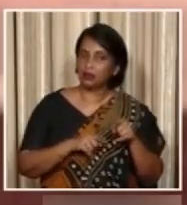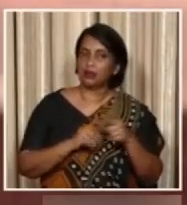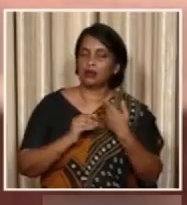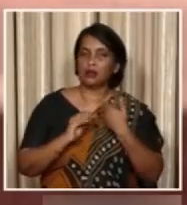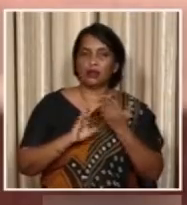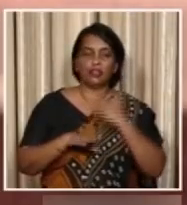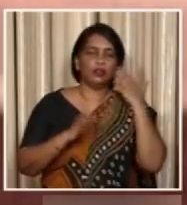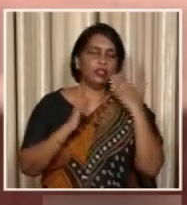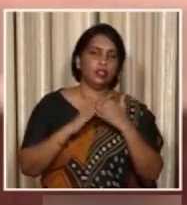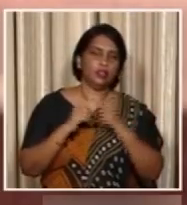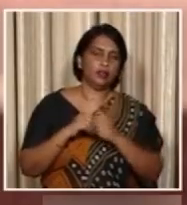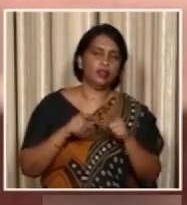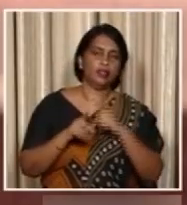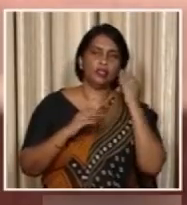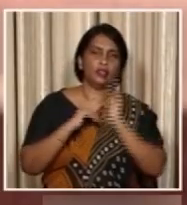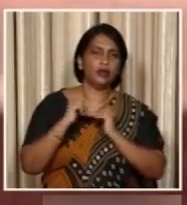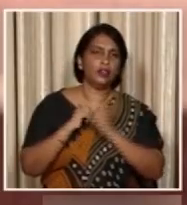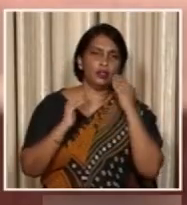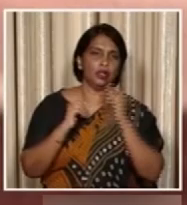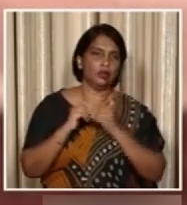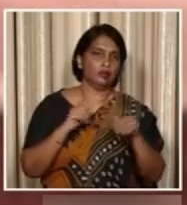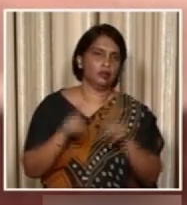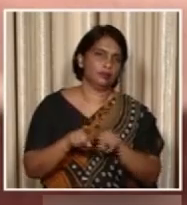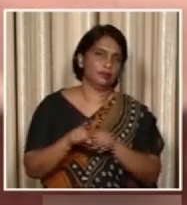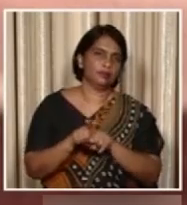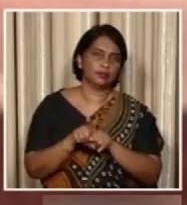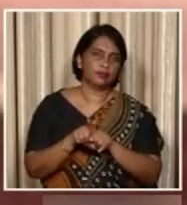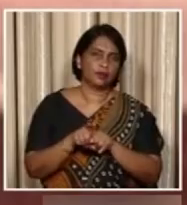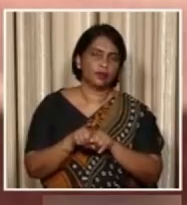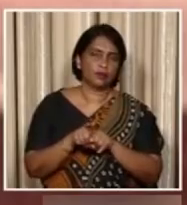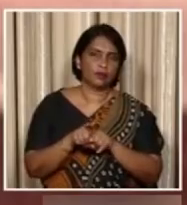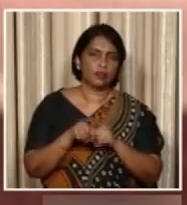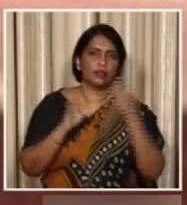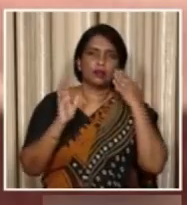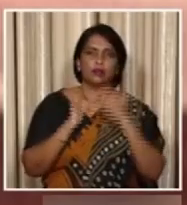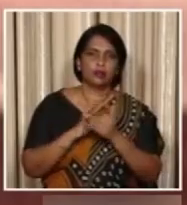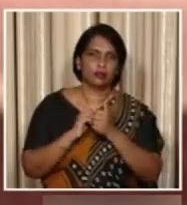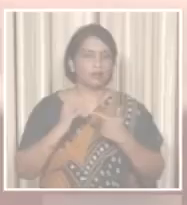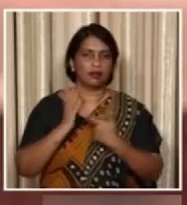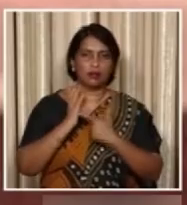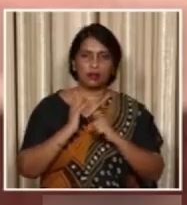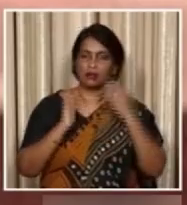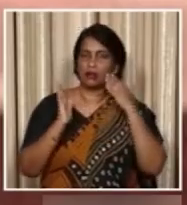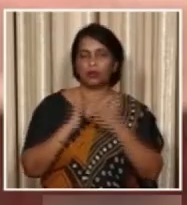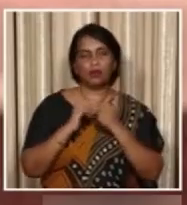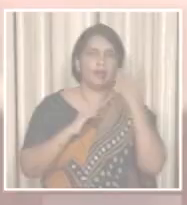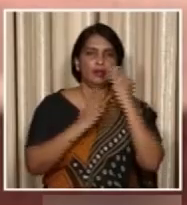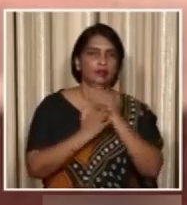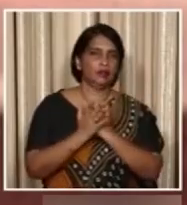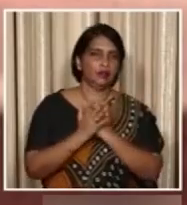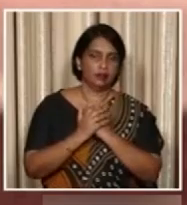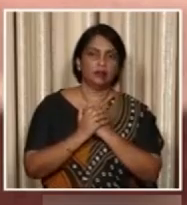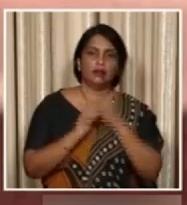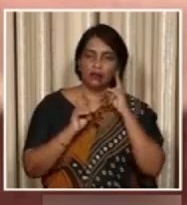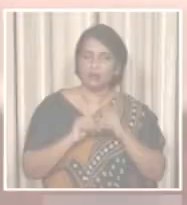එක 2020 න් පස්සේ මේ ආටිෆිෂල් ඉන්ටෙලිජන්ස් එක වෙන පැත්තකට ගිහිල්ලා තියෙනවා. ඒ තමයි මේක උත්පාදනයට ගිහිල්ලා තියෙනවා. ප්‍රොඩක්ෂන් වලට ගිහිල්ලා.